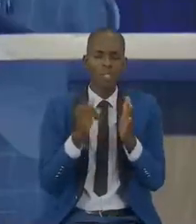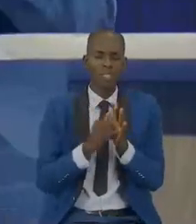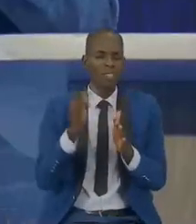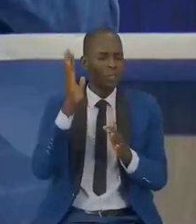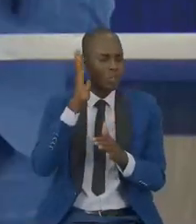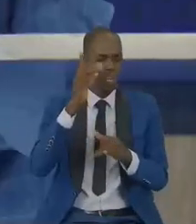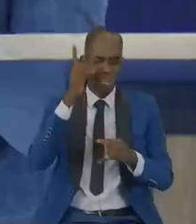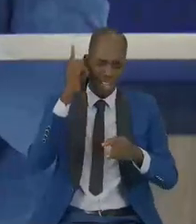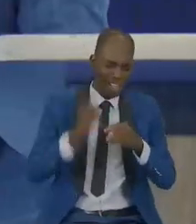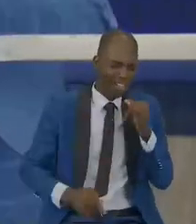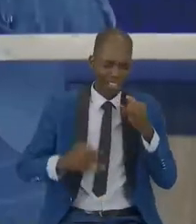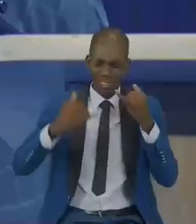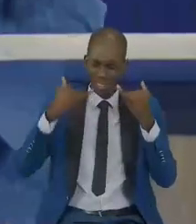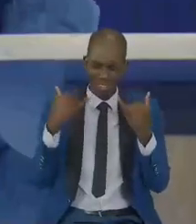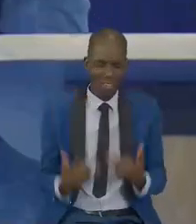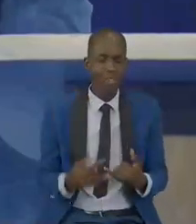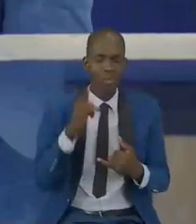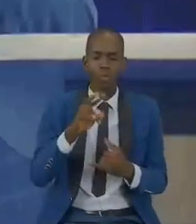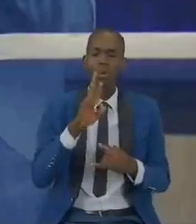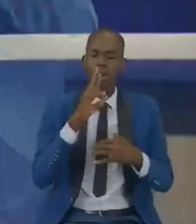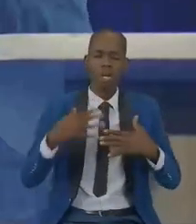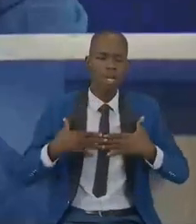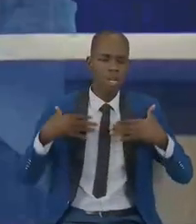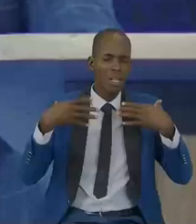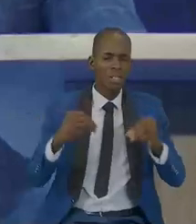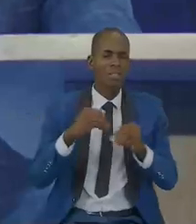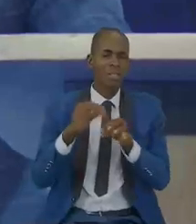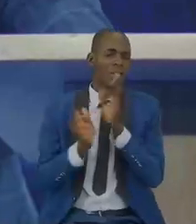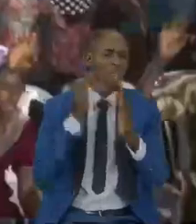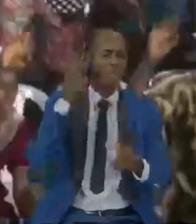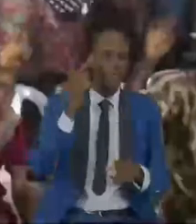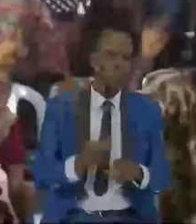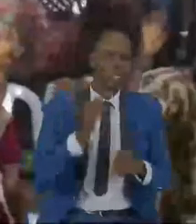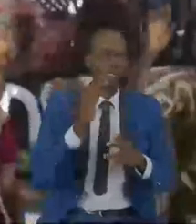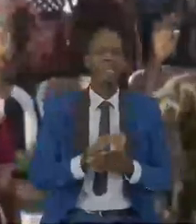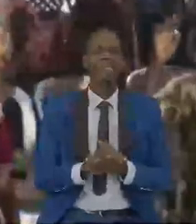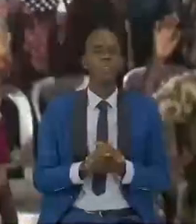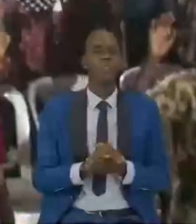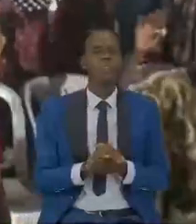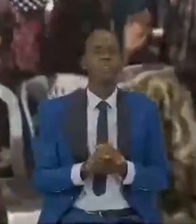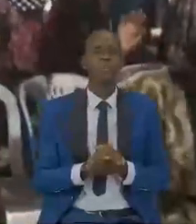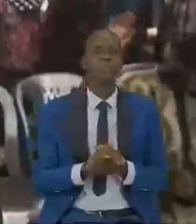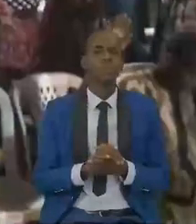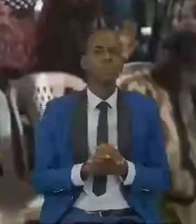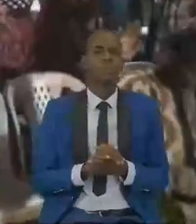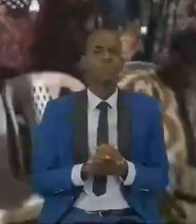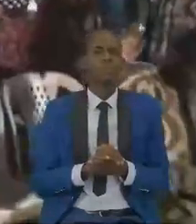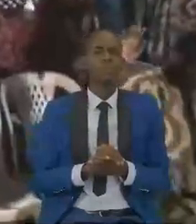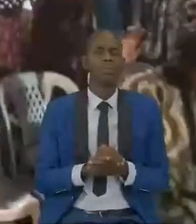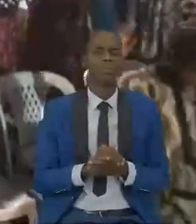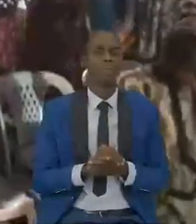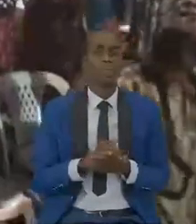contrôle, je prie que cela prenne fin maintenant. Je vous déclare guéri au nom